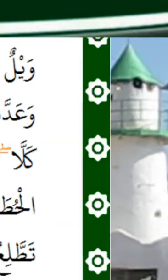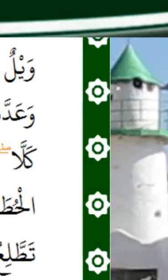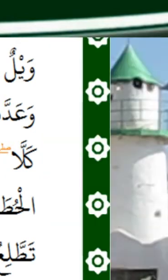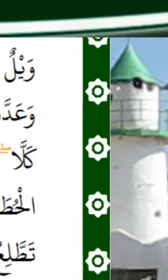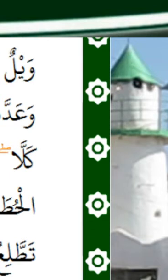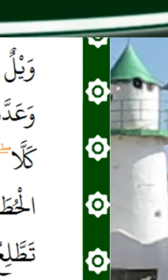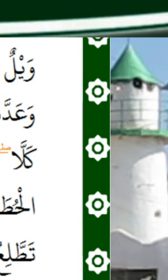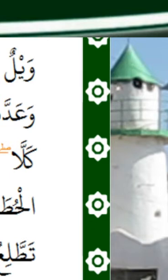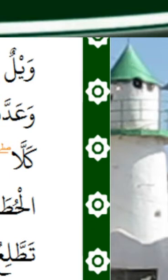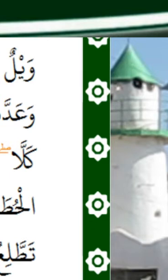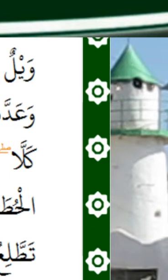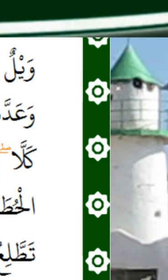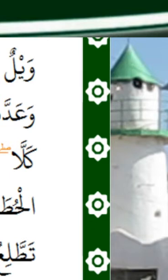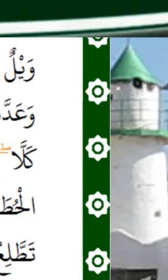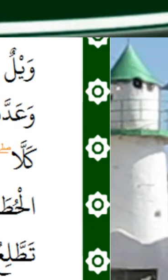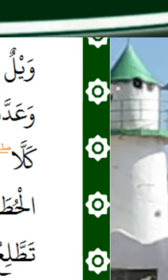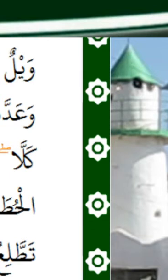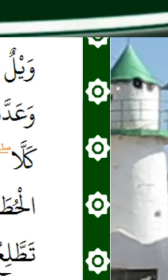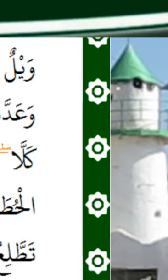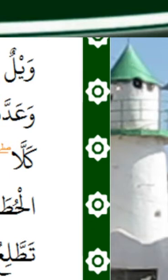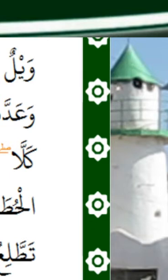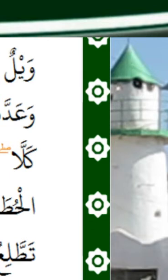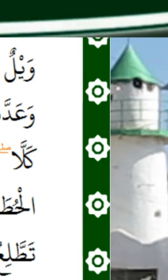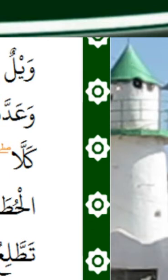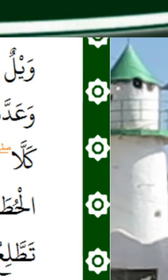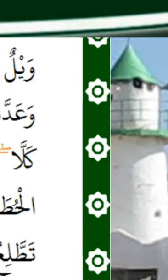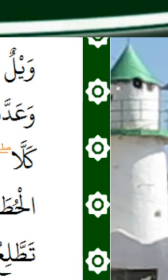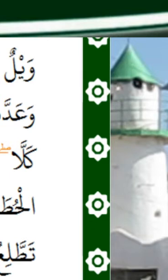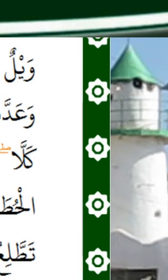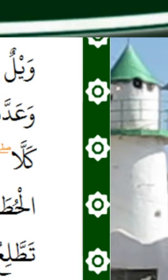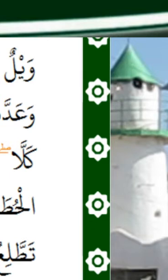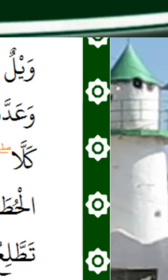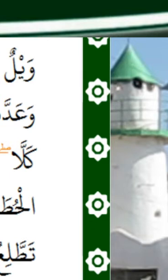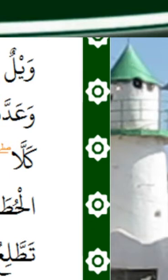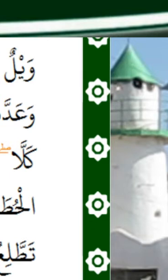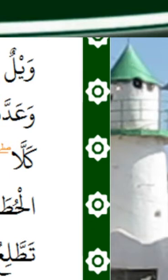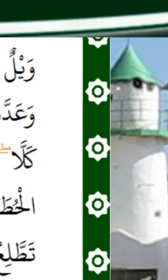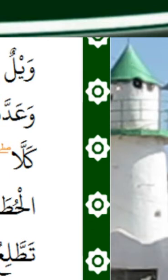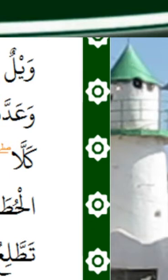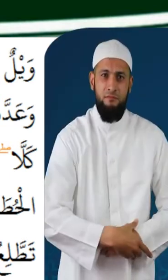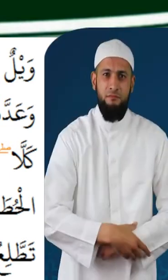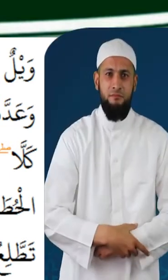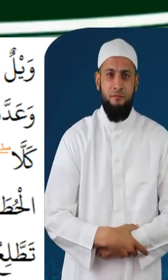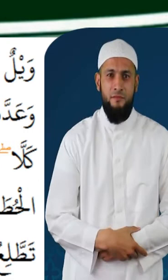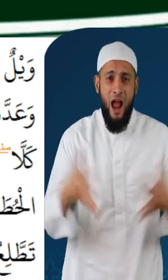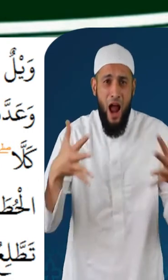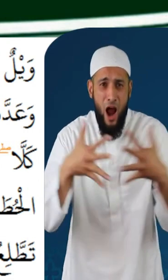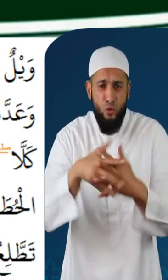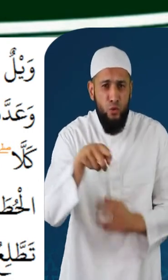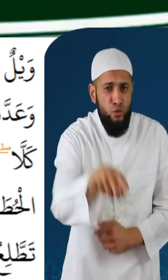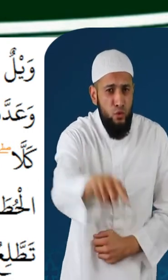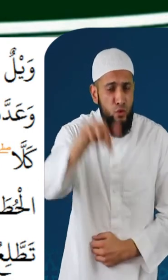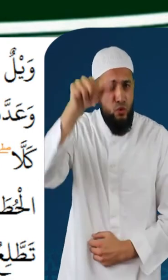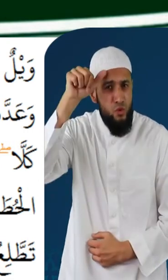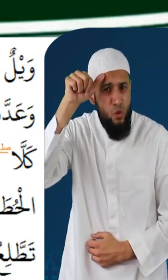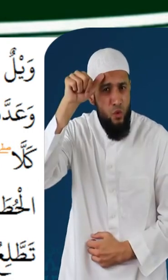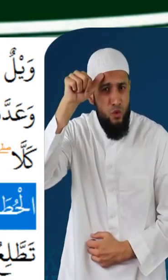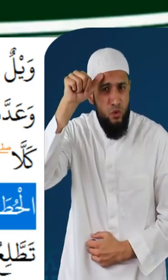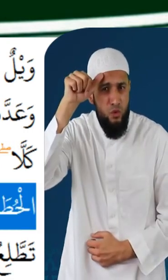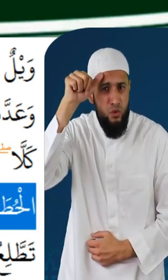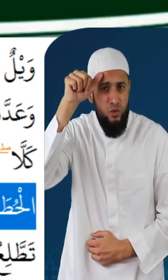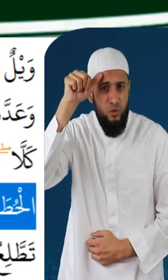لينبذن في الحطمة حطمة درب مجراتا وما أدراك ما الحطمة